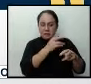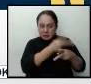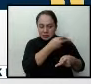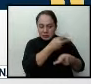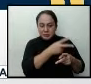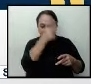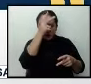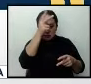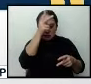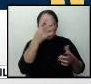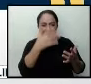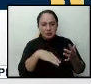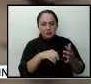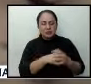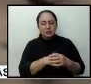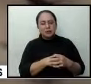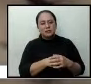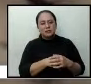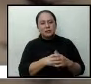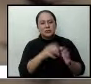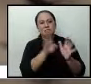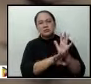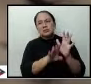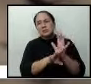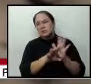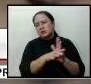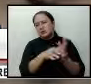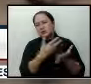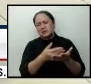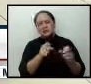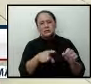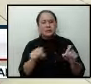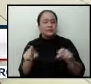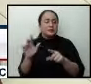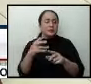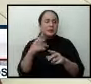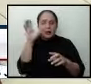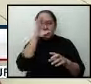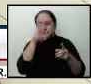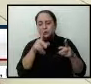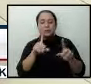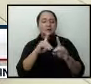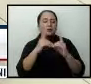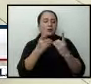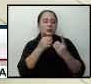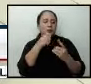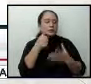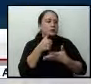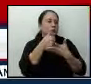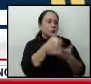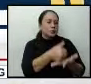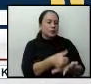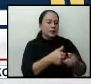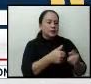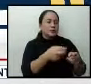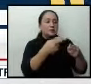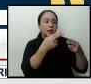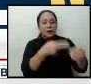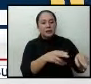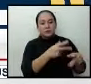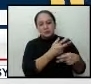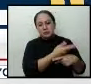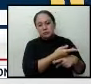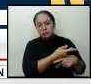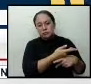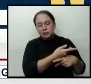mura lang binibili ng produkto mo. Humahanap na ng paraan ang DA para matulungan ang mga egg producer. Tinutulungan na rin po natin